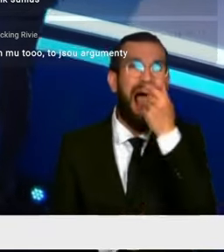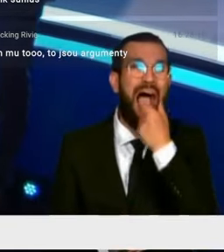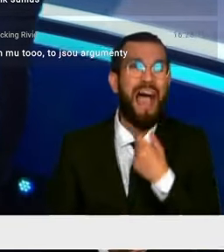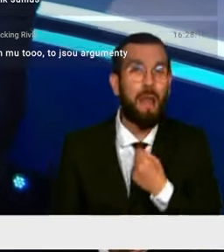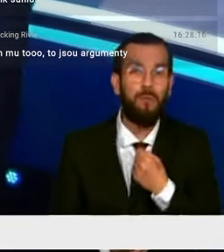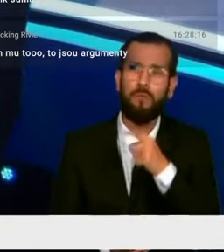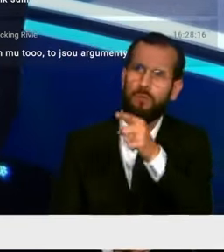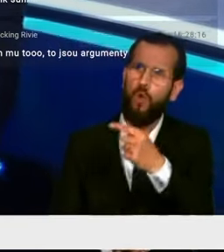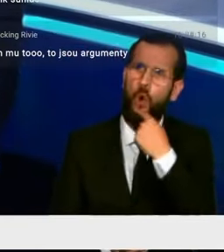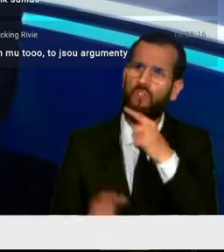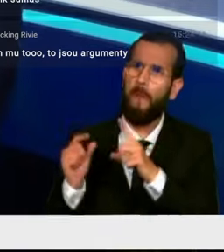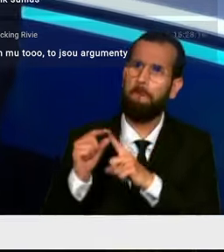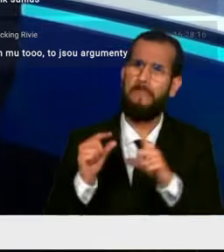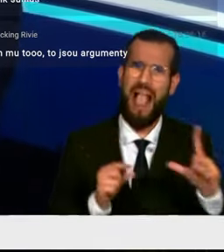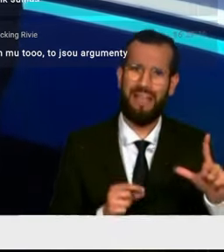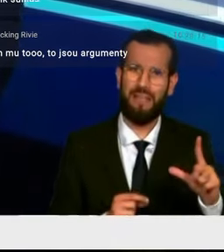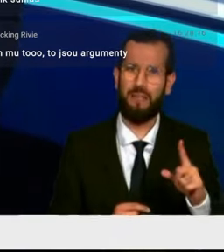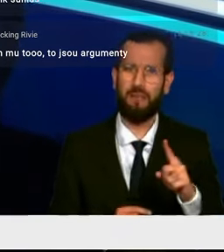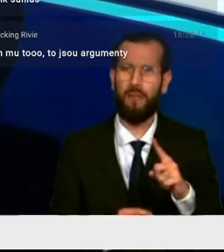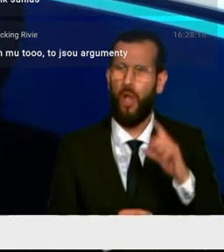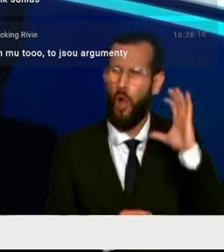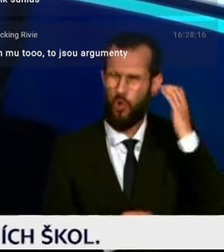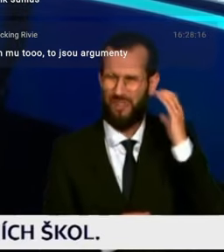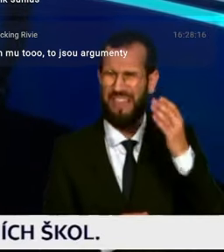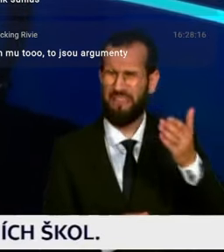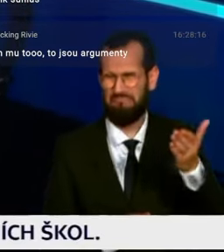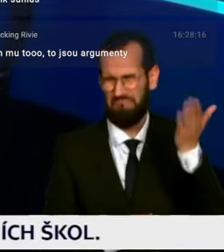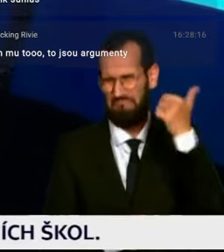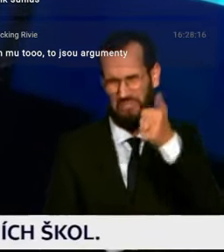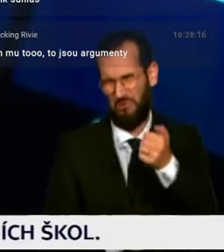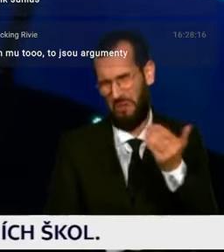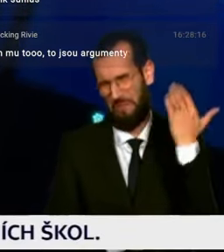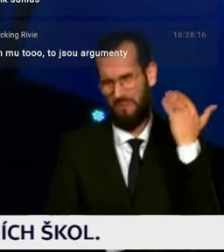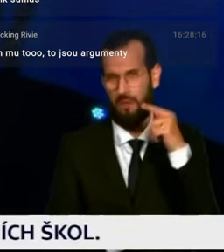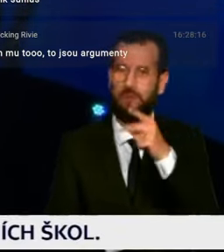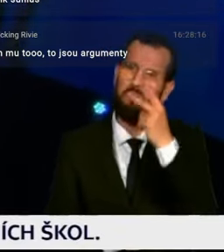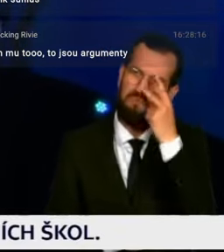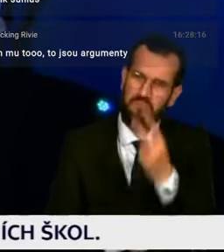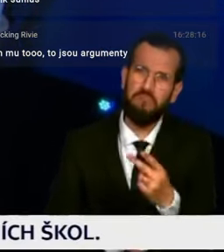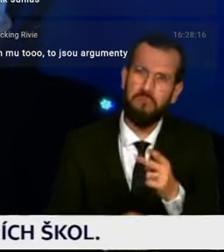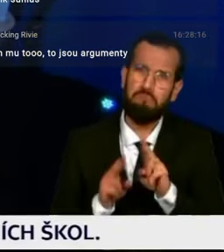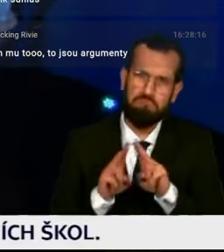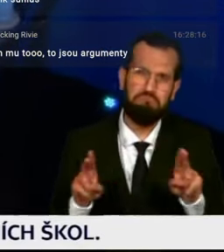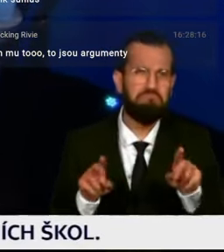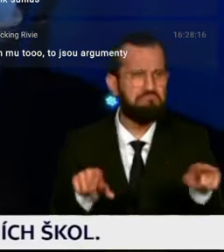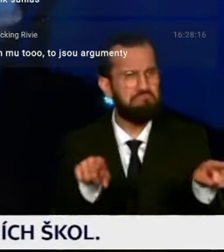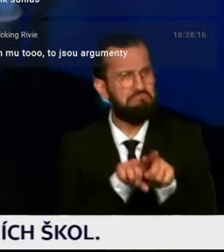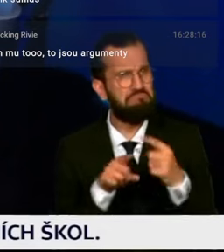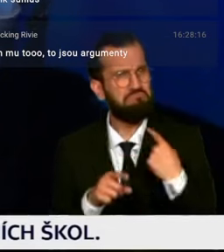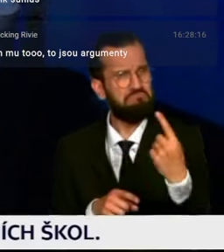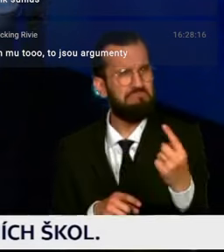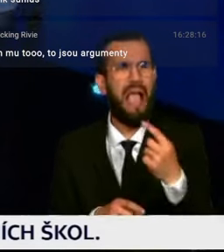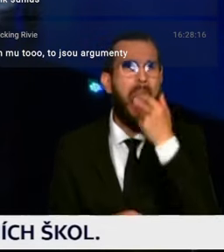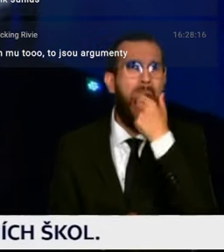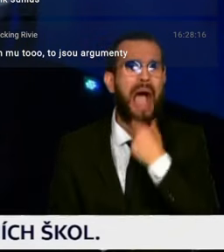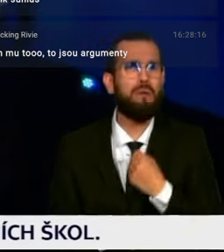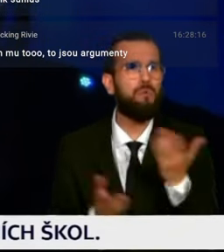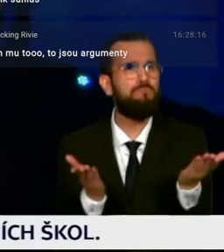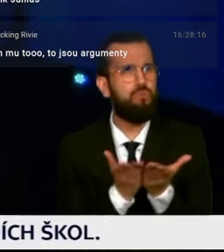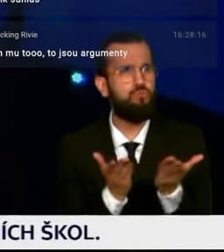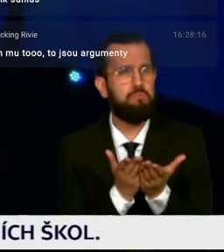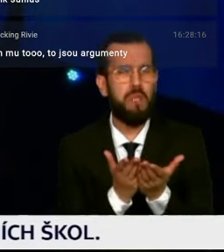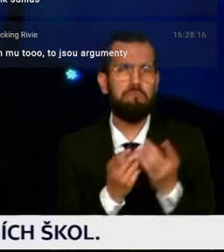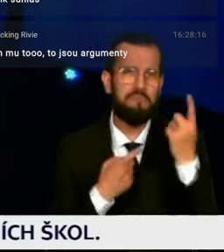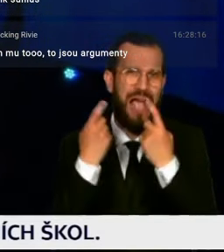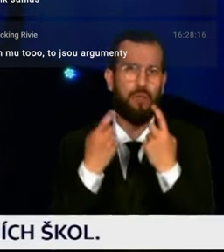Pellegrini že v rozhlase zhruba pred týždňom eh že vidíte prieniky v národno štátnych záujmoch so Štefanom harabinom tak môžete ich